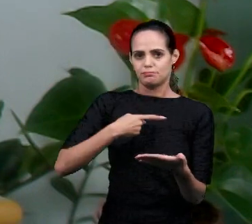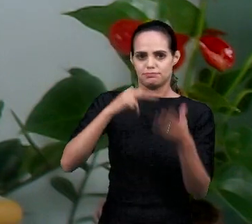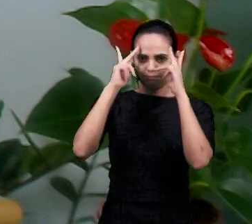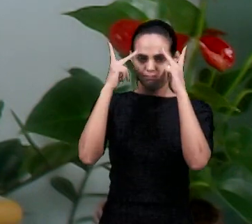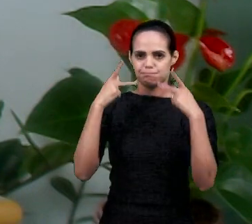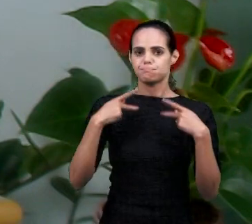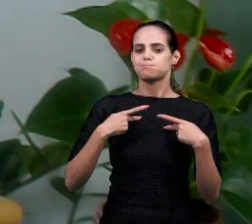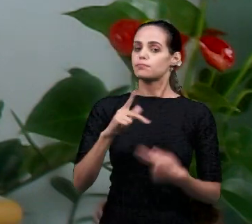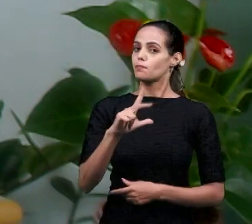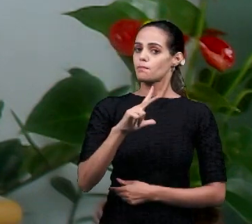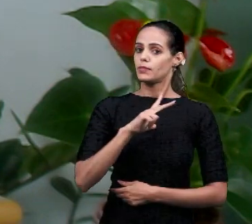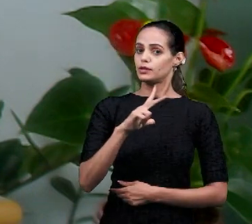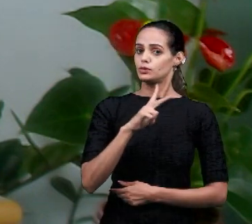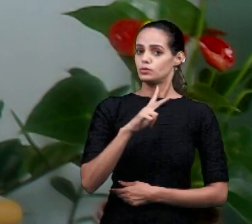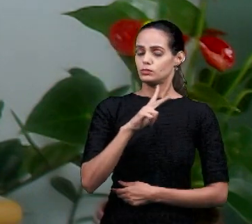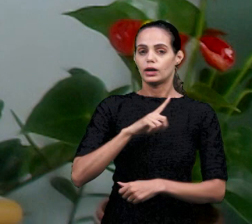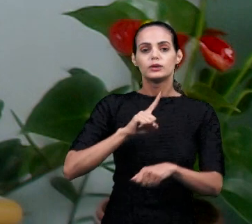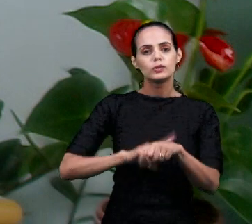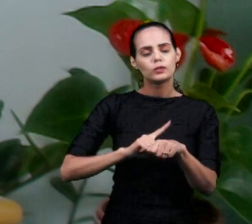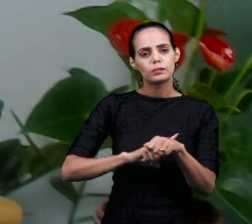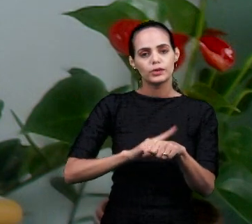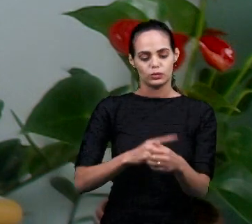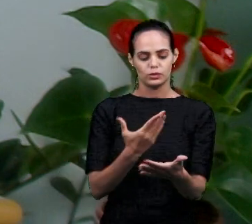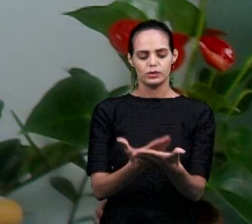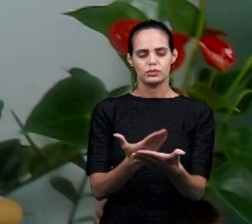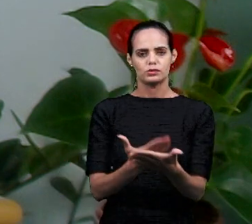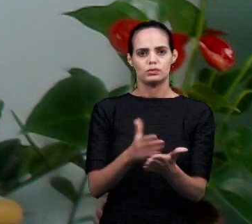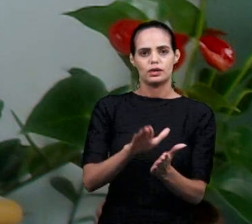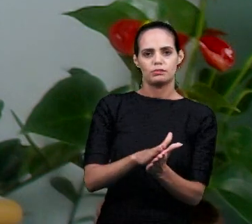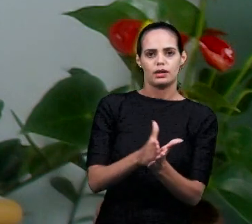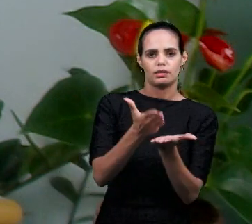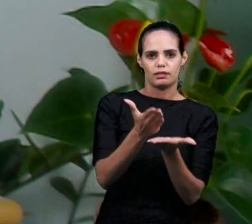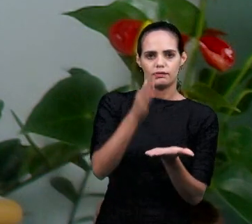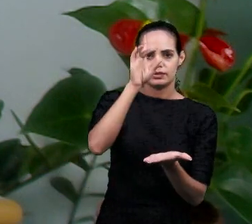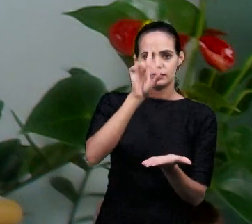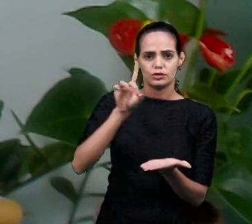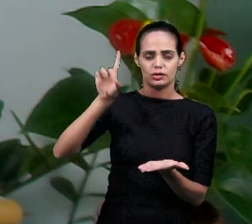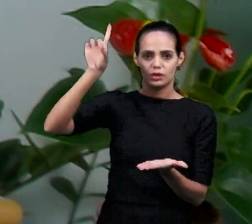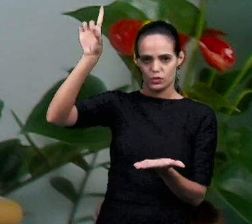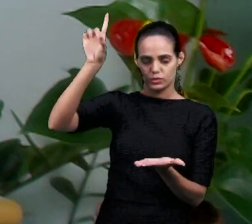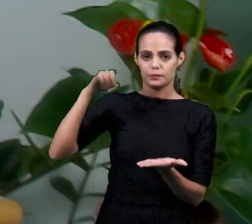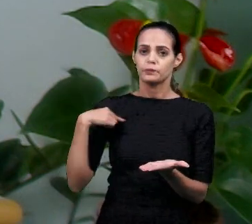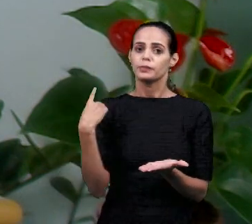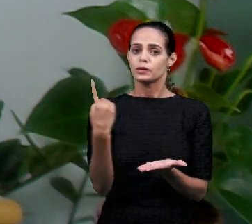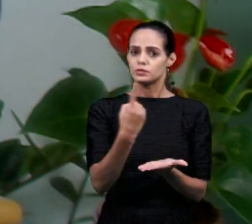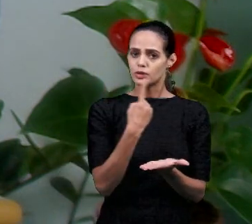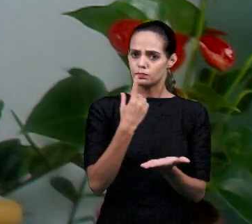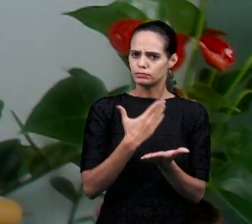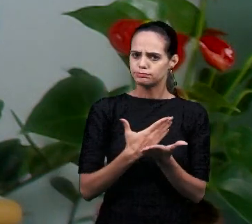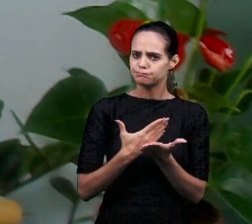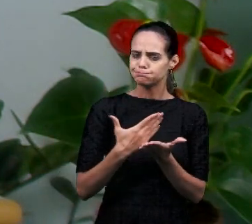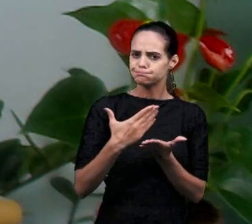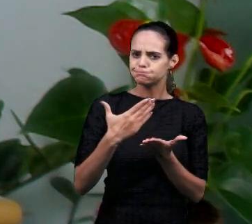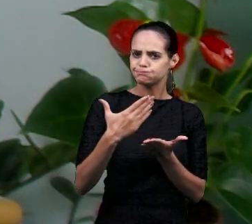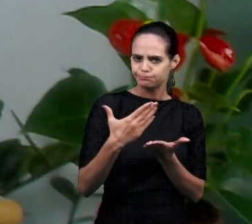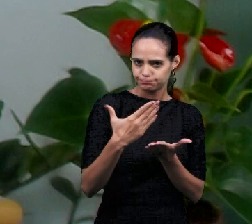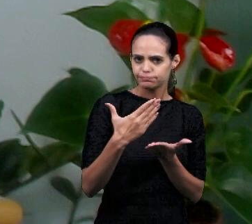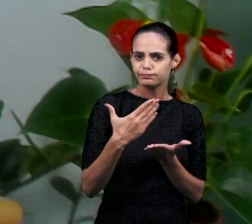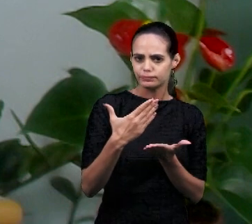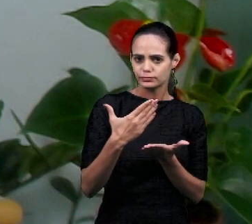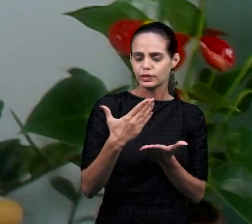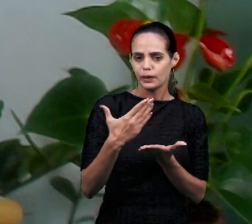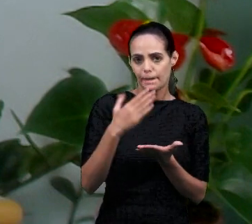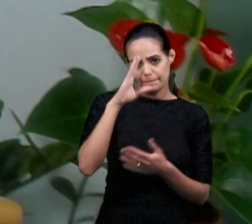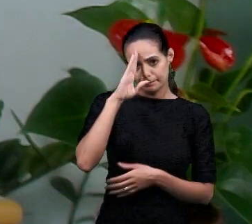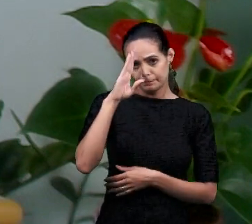à la mesure qu'elle étudie la parole de Dieu. Nous sommes dans ces principes de base qui ont été les